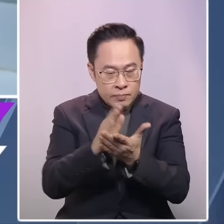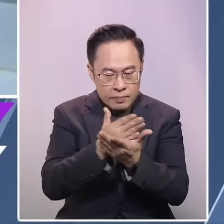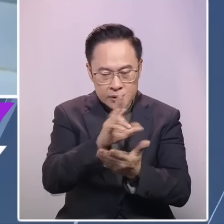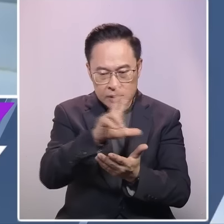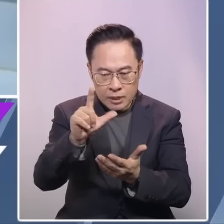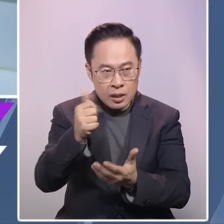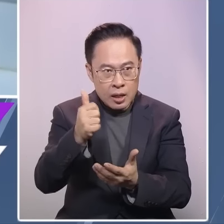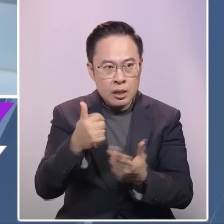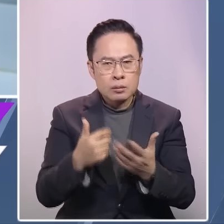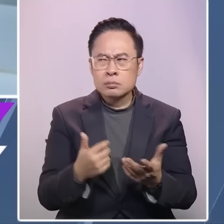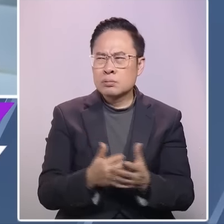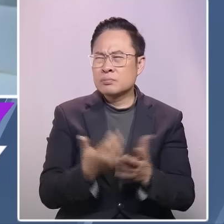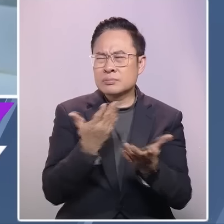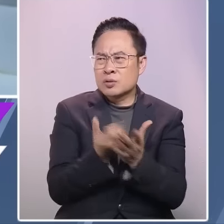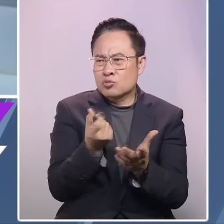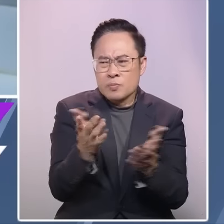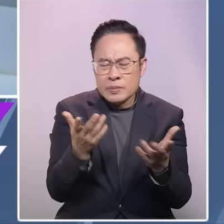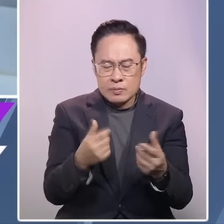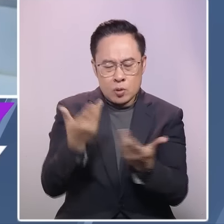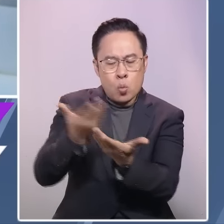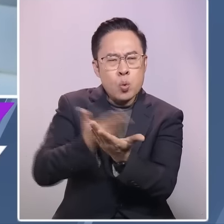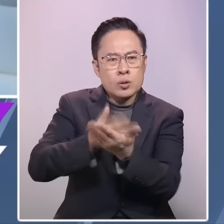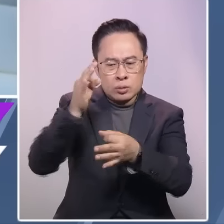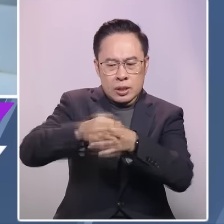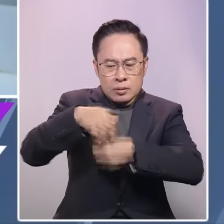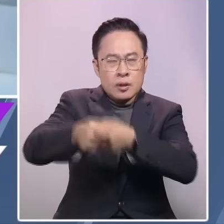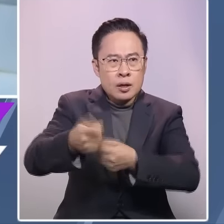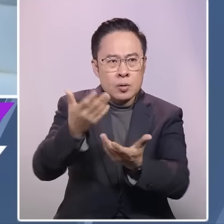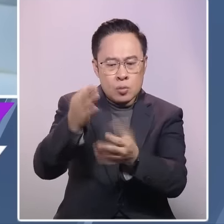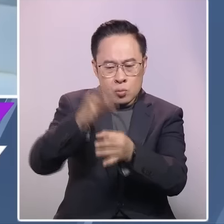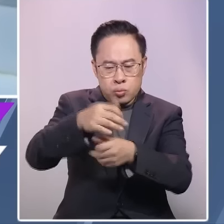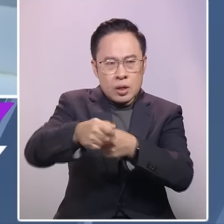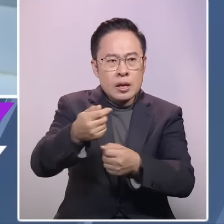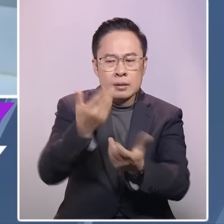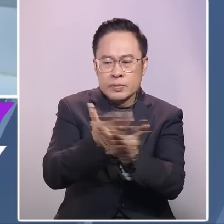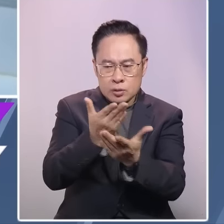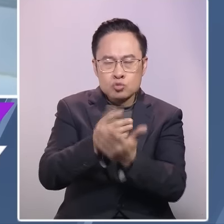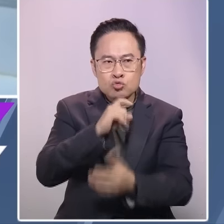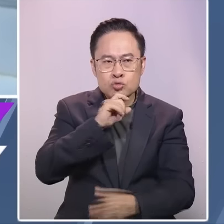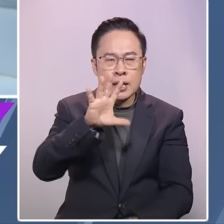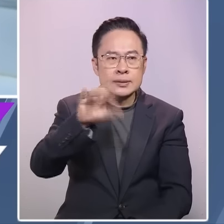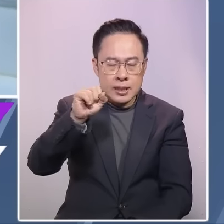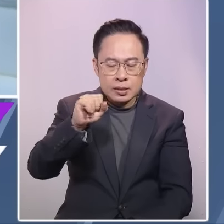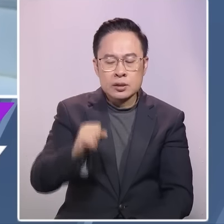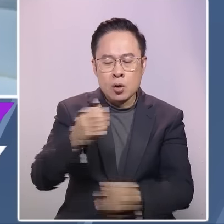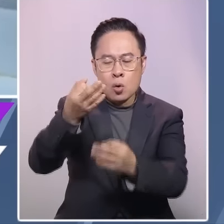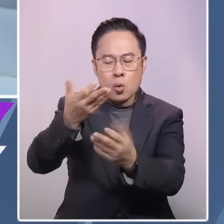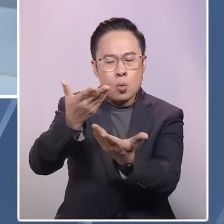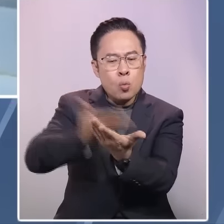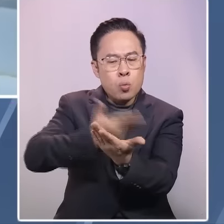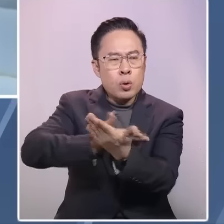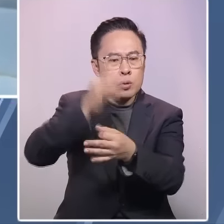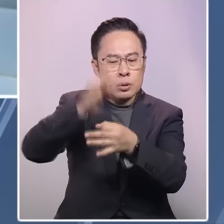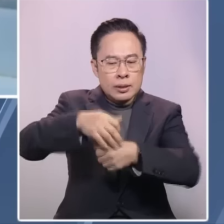ก็เอาใบที่เฮาสิหยไปขายนะไปเอาไปขายเอาขายทกส 500,000เ่ะ